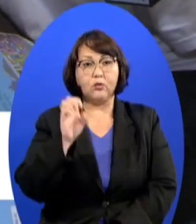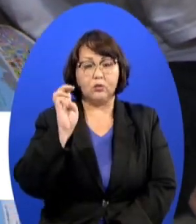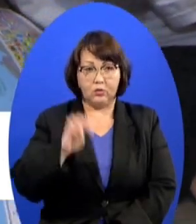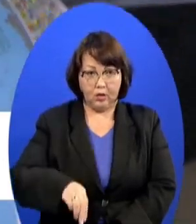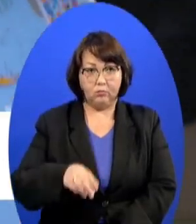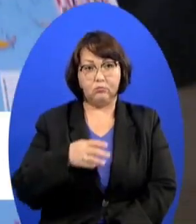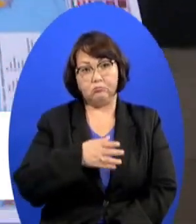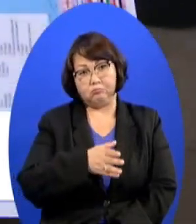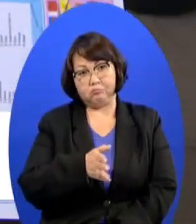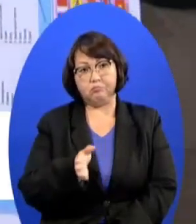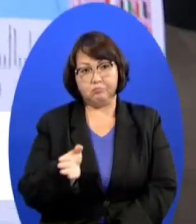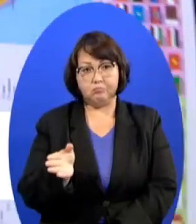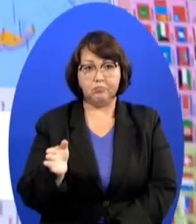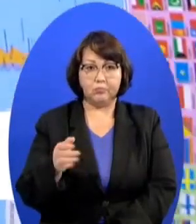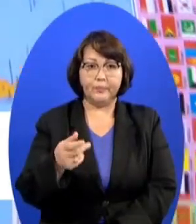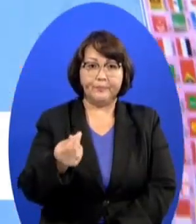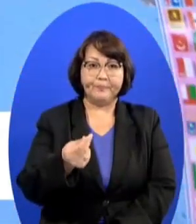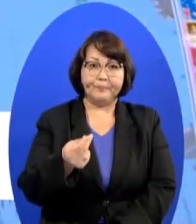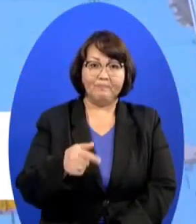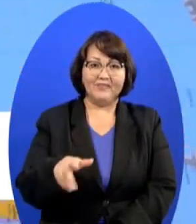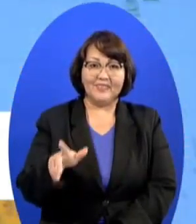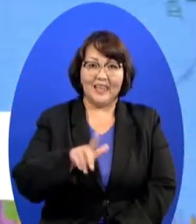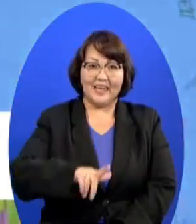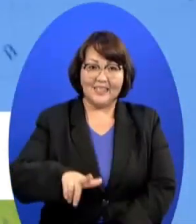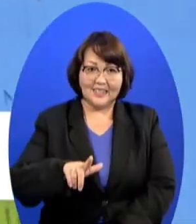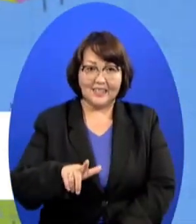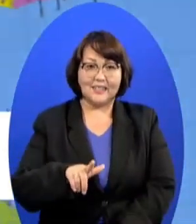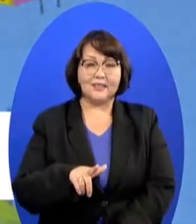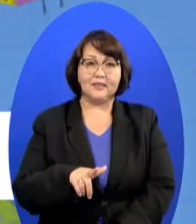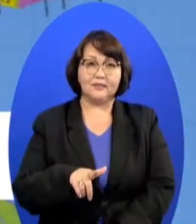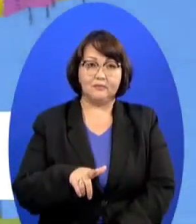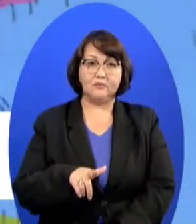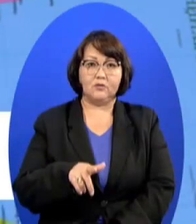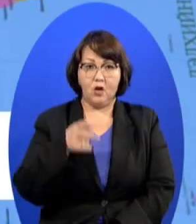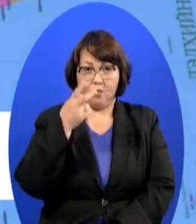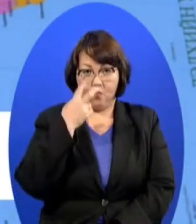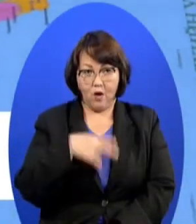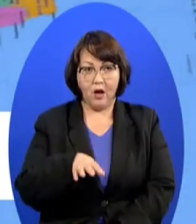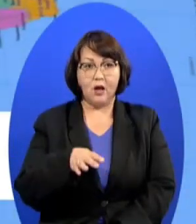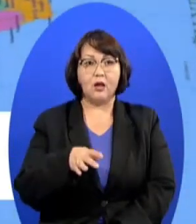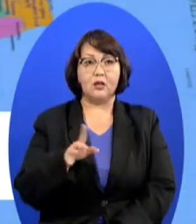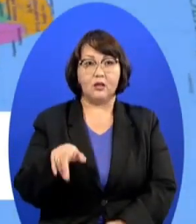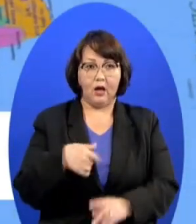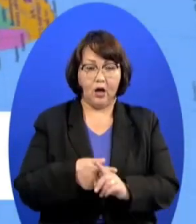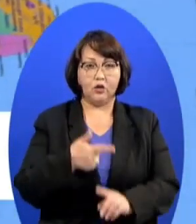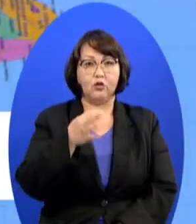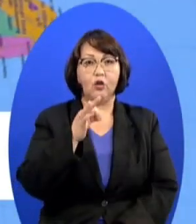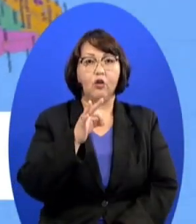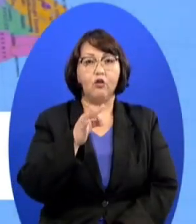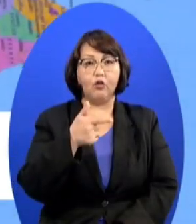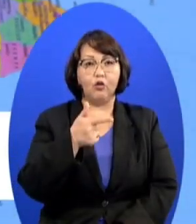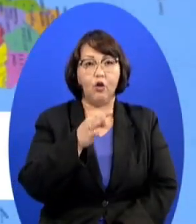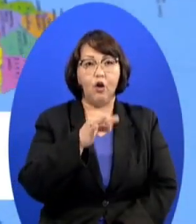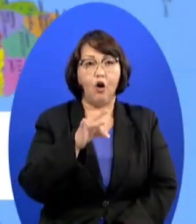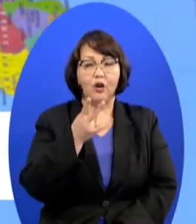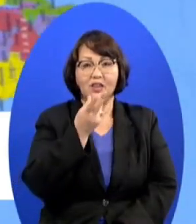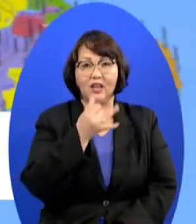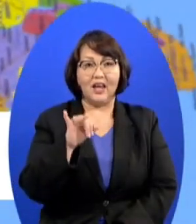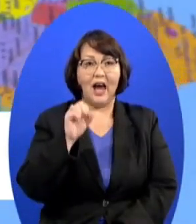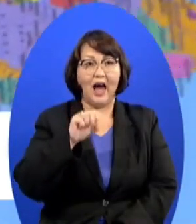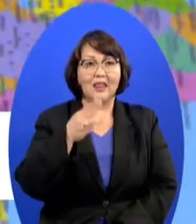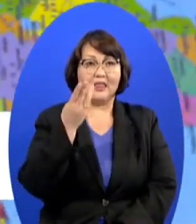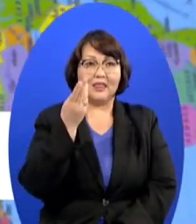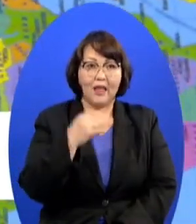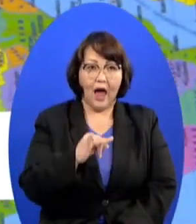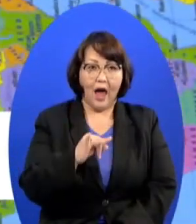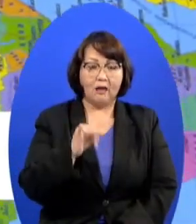Тэгээд ерхэт бол энэ хавийн газруудаар л ярьсан. Тэгээд буцаад Горны алтаас хэрэгтэйгээр энэ баг харагдахгүй нэ.